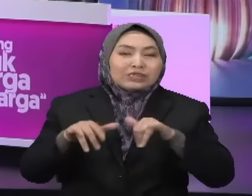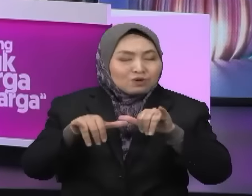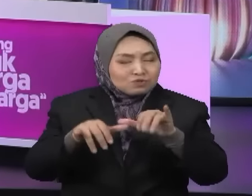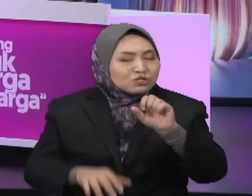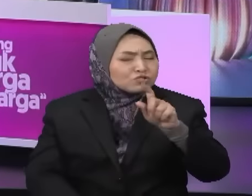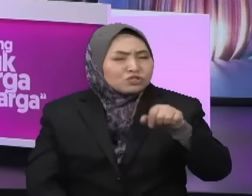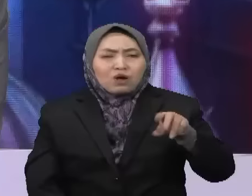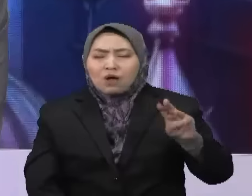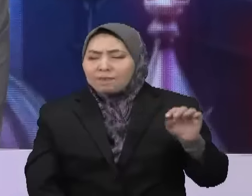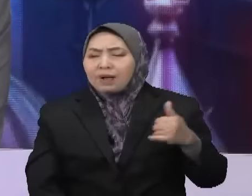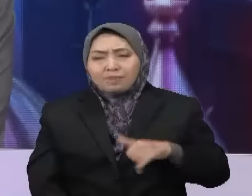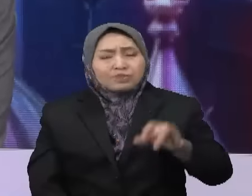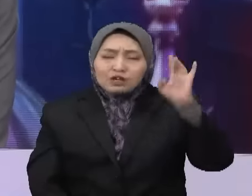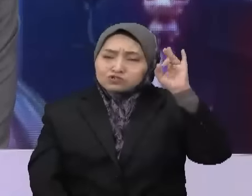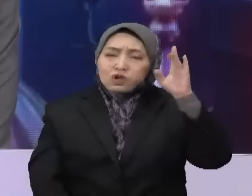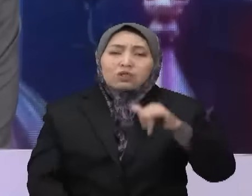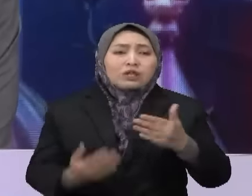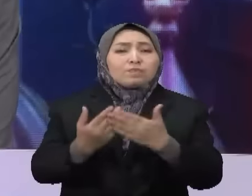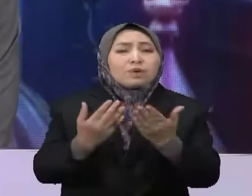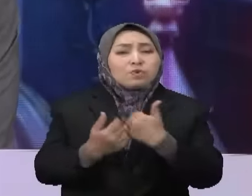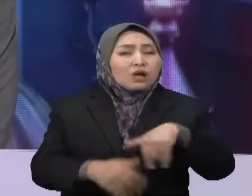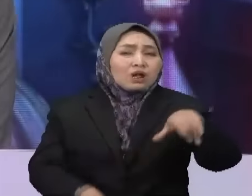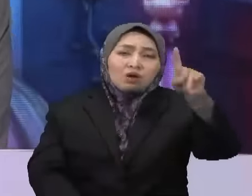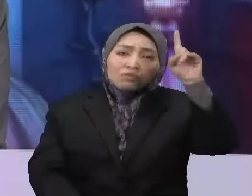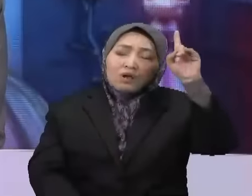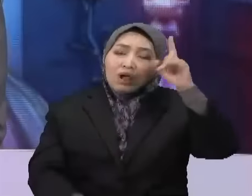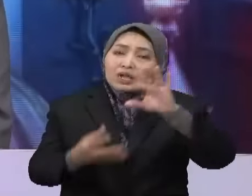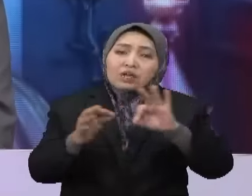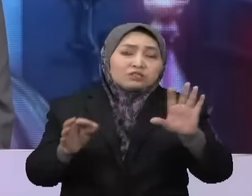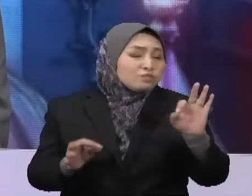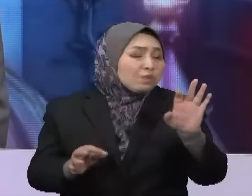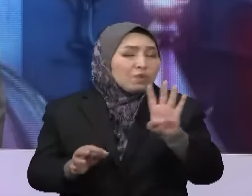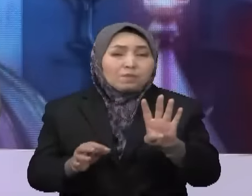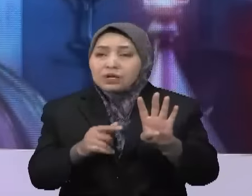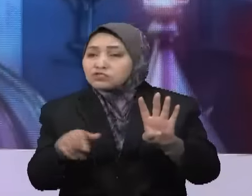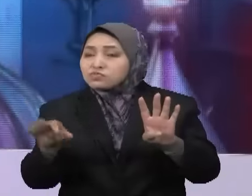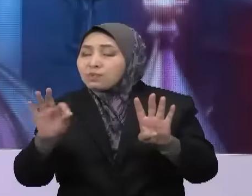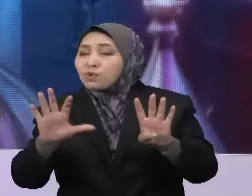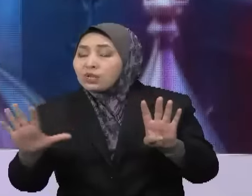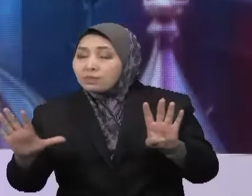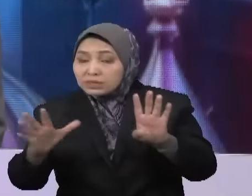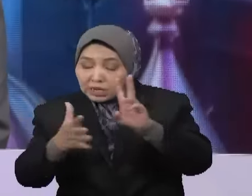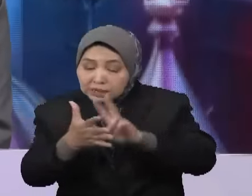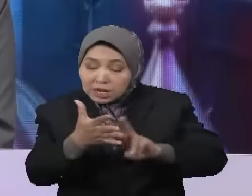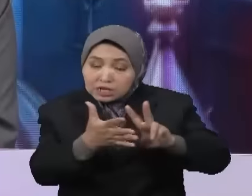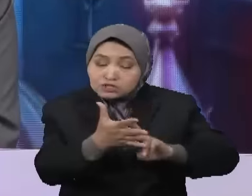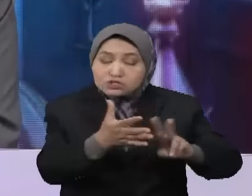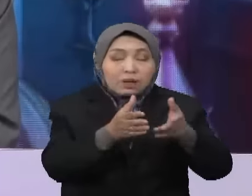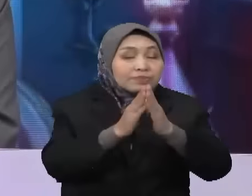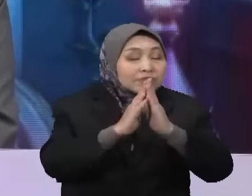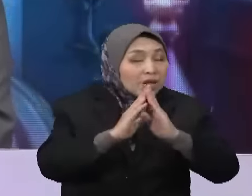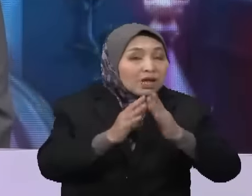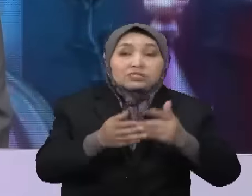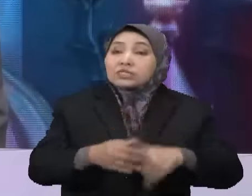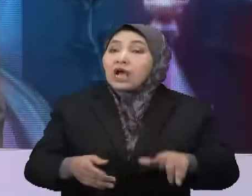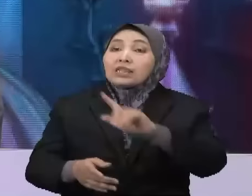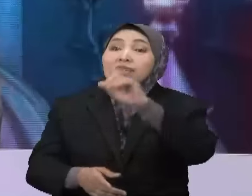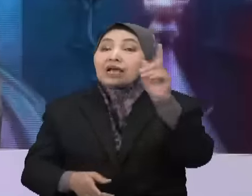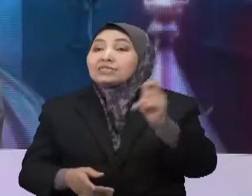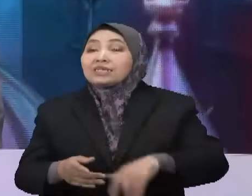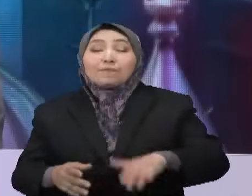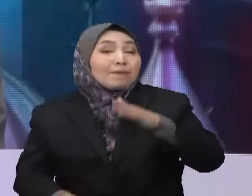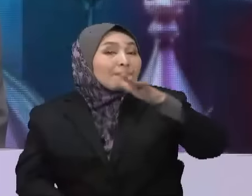Masya-Allah taala amin ya rabbal alamin, pemudahkan Allah. Ayat 94-95 kita nak tanya ibu-ibu Muslimat Surah